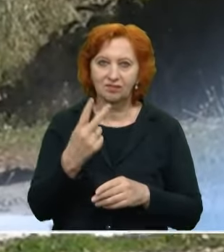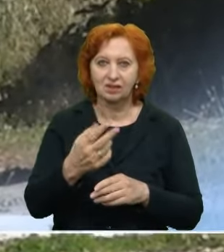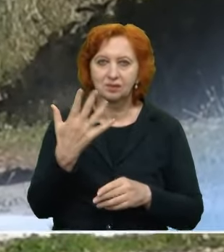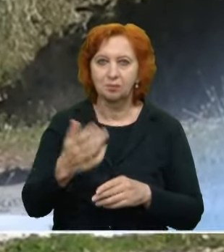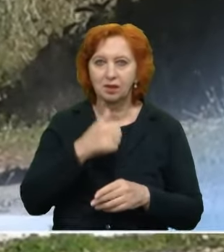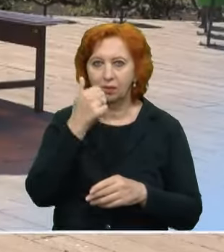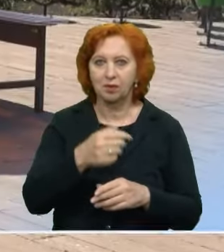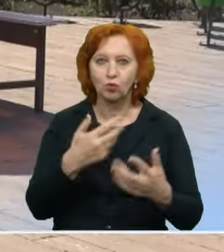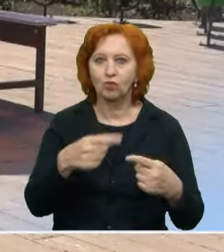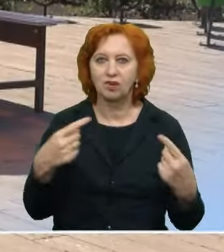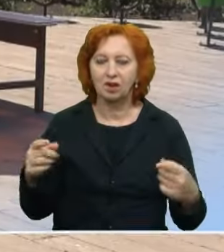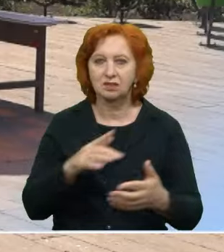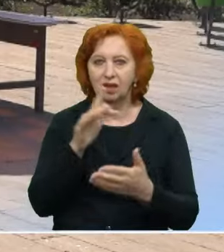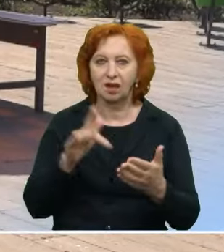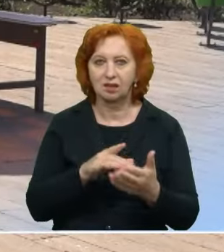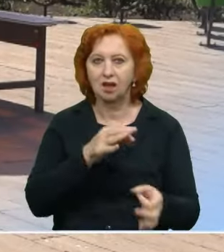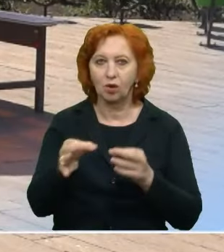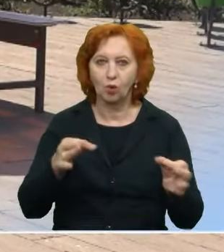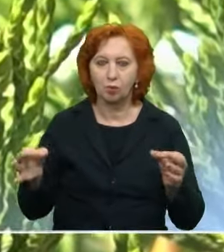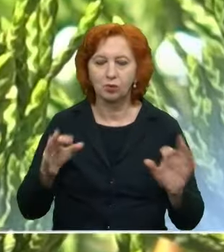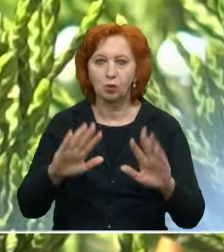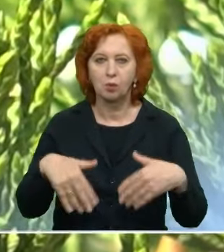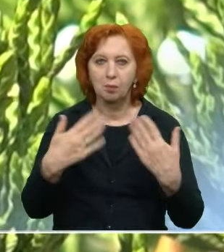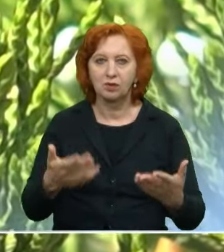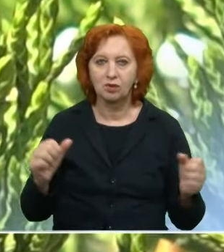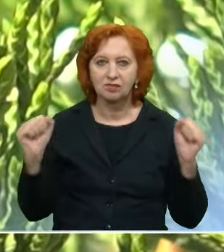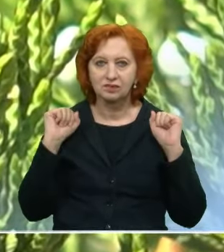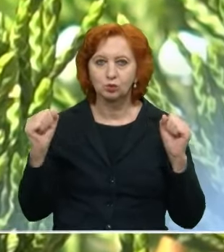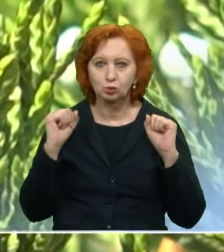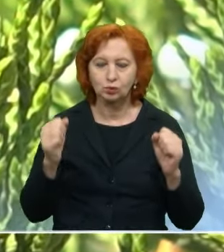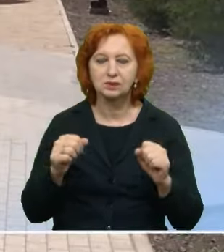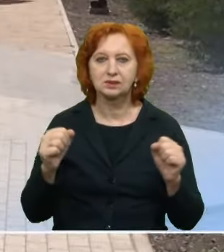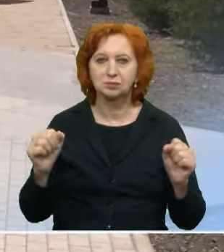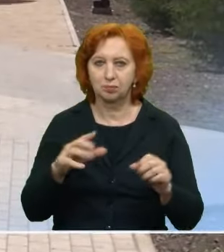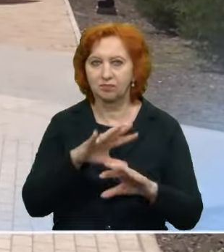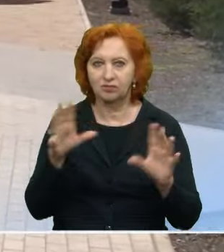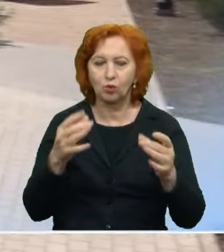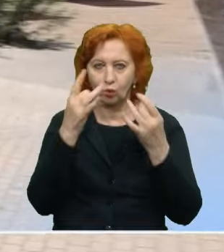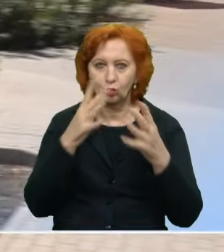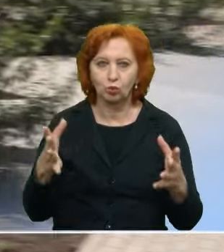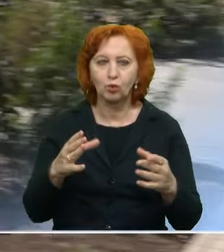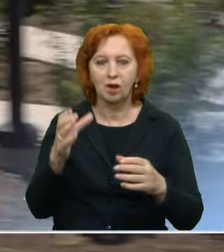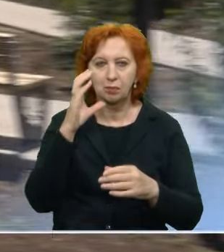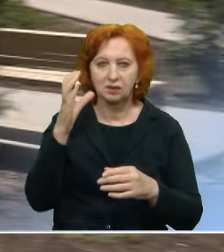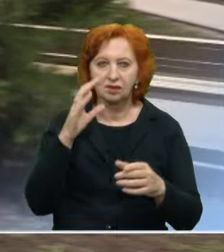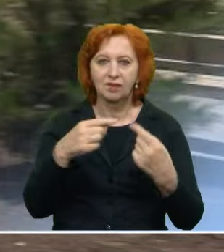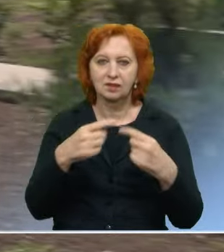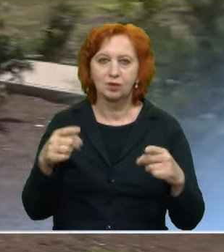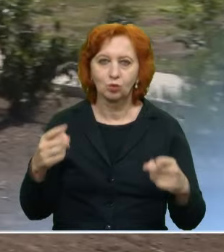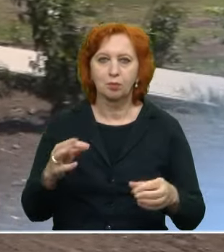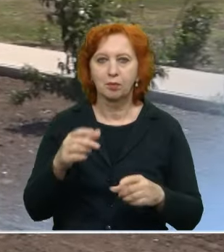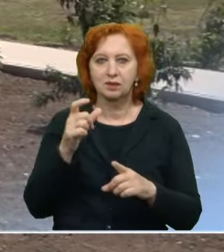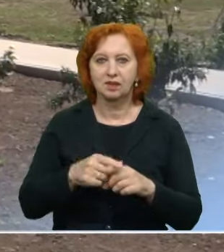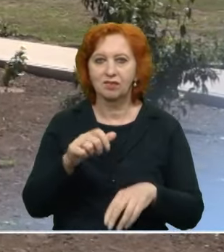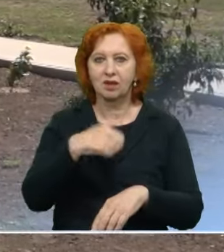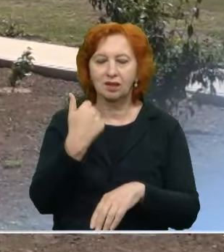районах области. Народные инициативы предложены в сфере физкультуры и спорта, благоустройства, культуры, образования и других. По словам главы региона,